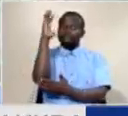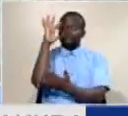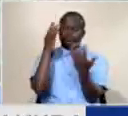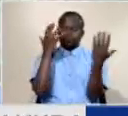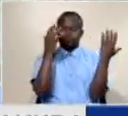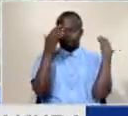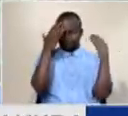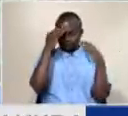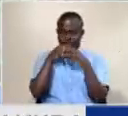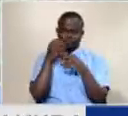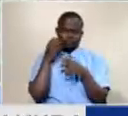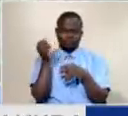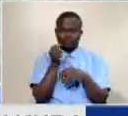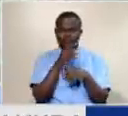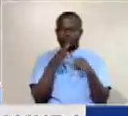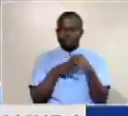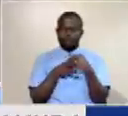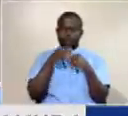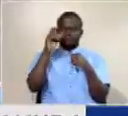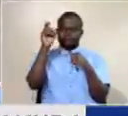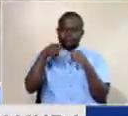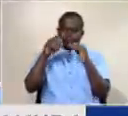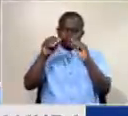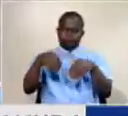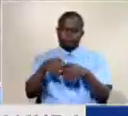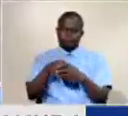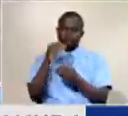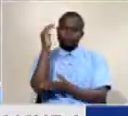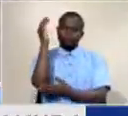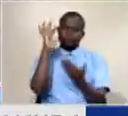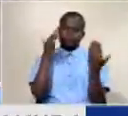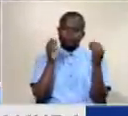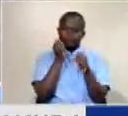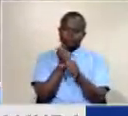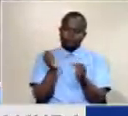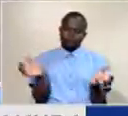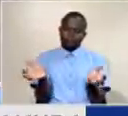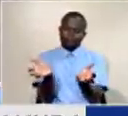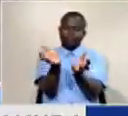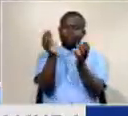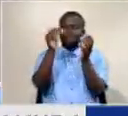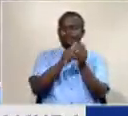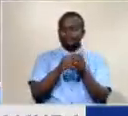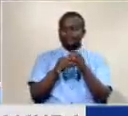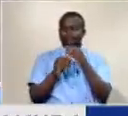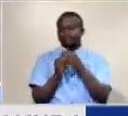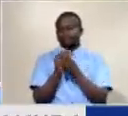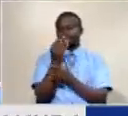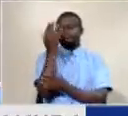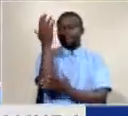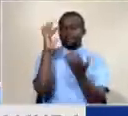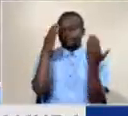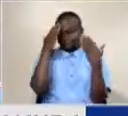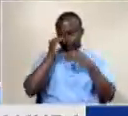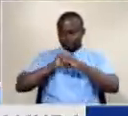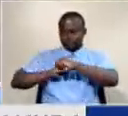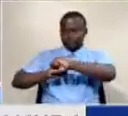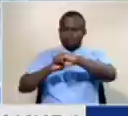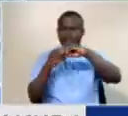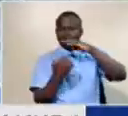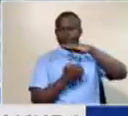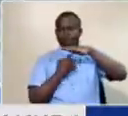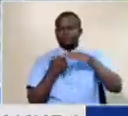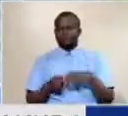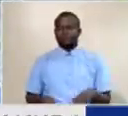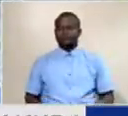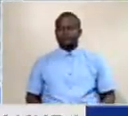kugira ngo mu kwezi kwa cyenda abagomba gutera ishyamba dukore imigambi itandukanye no kwashishikariza kongera kuhatera ishyamba kugira ngo dukomeze tubungabunge ibidukikije binyuze mu gutera